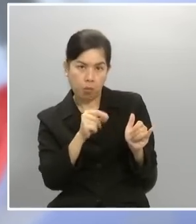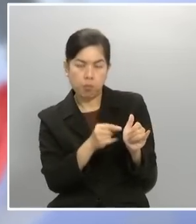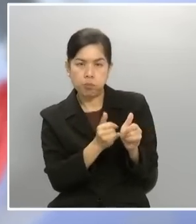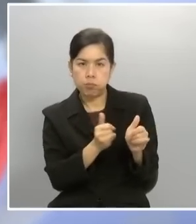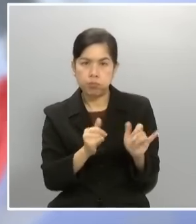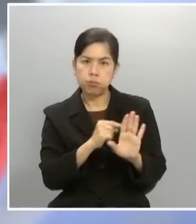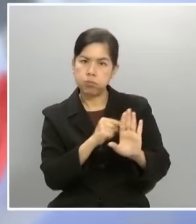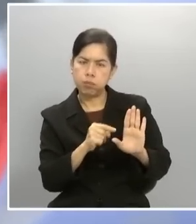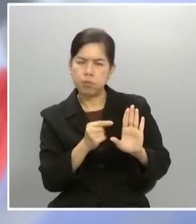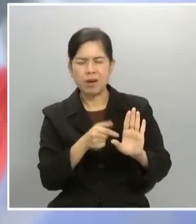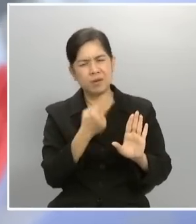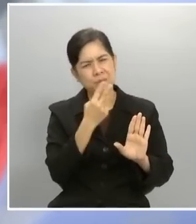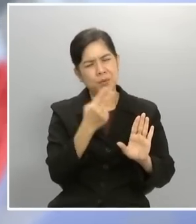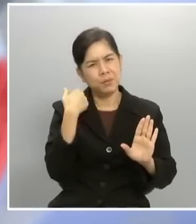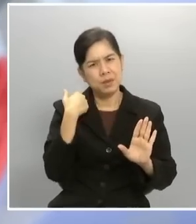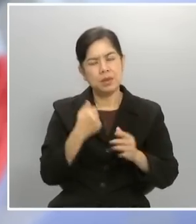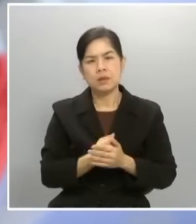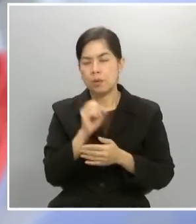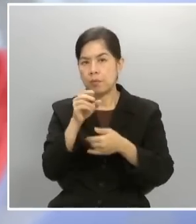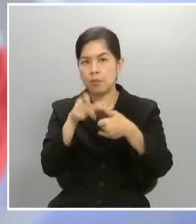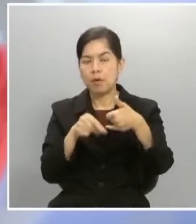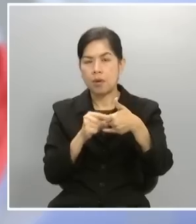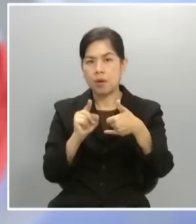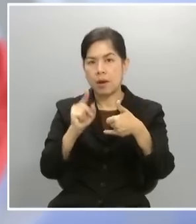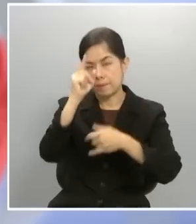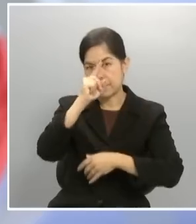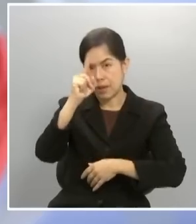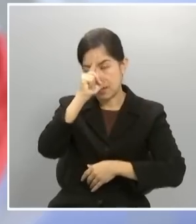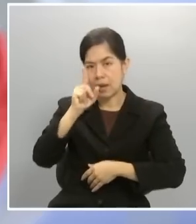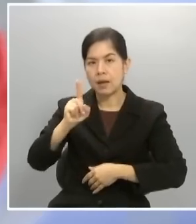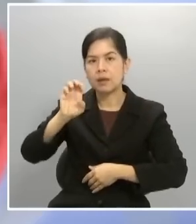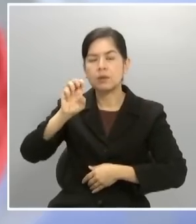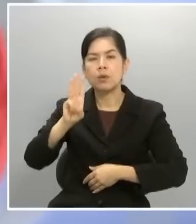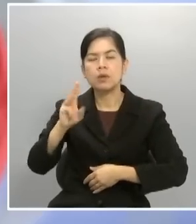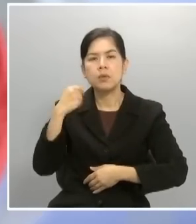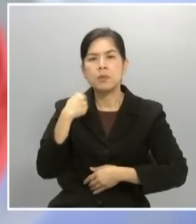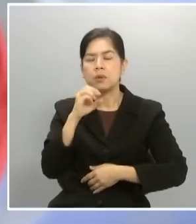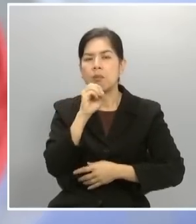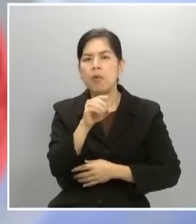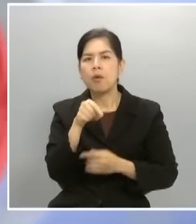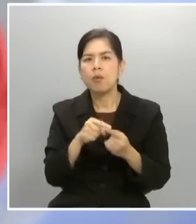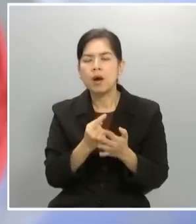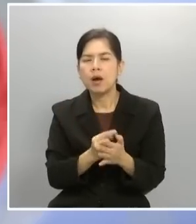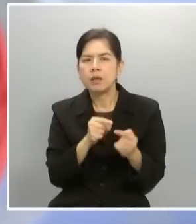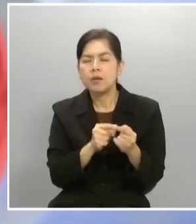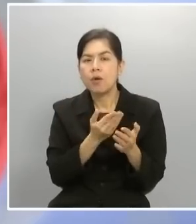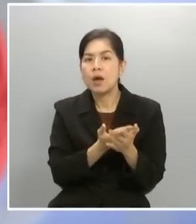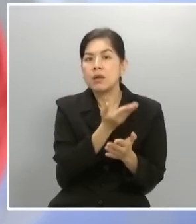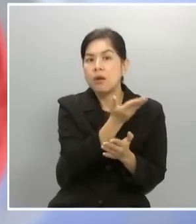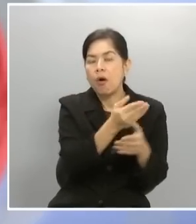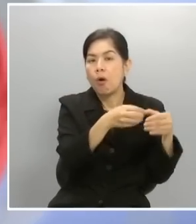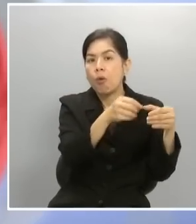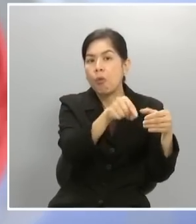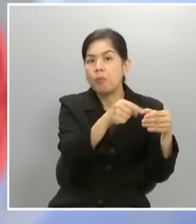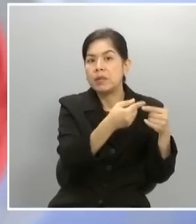ดิวเองเนี่ยจริงๆแล้วที่ออกมาแฉเพราะว่าไปขอเงินเ้าแล้วเไม่ให้อนู่นนี่นั่นก็เลยออกมาแฉมีการมีการจะ